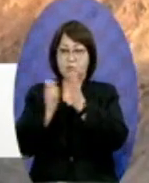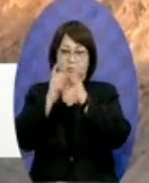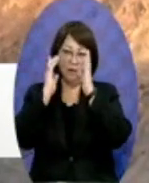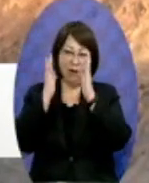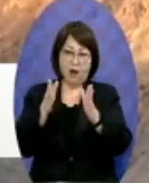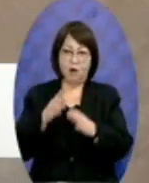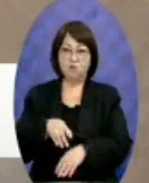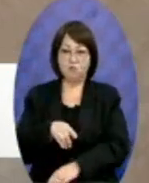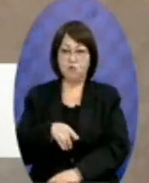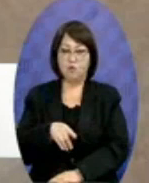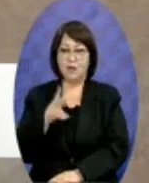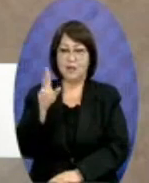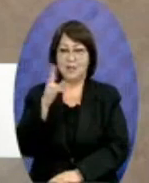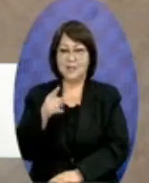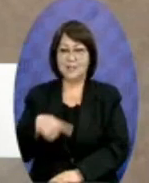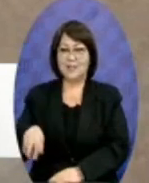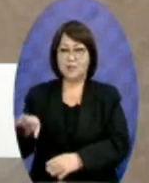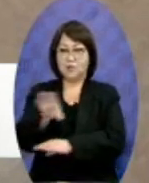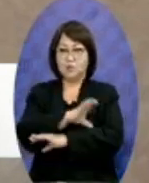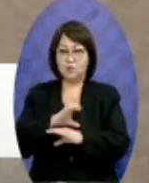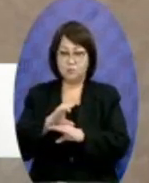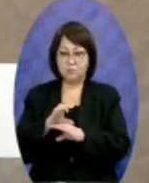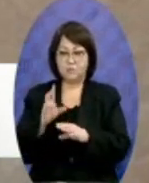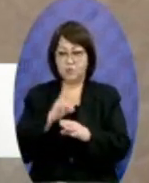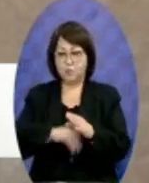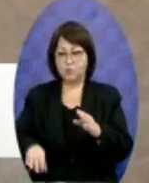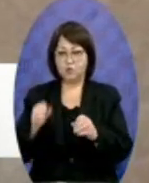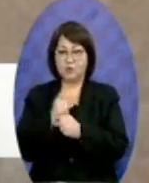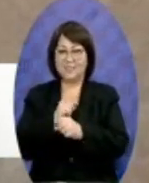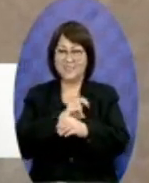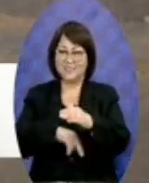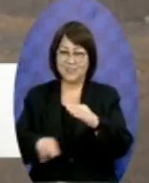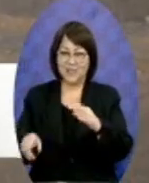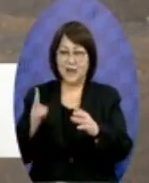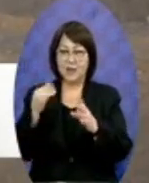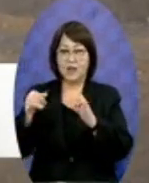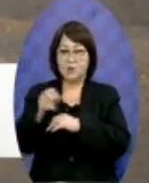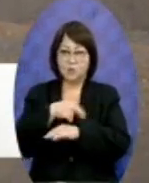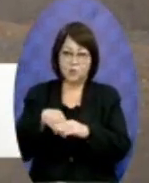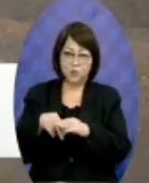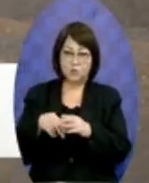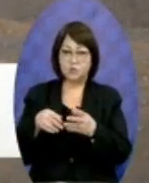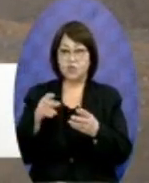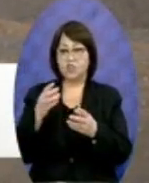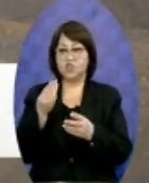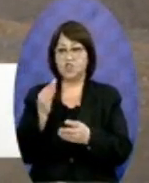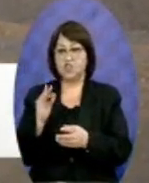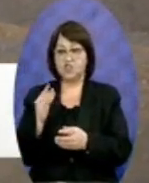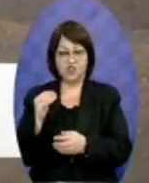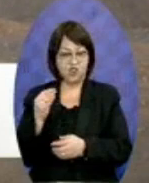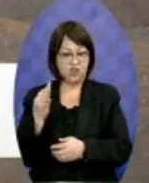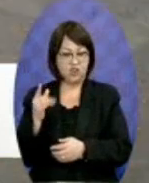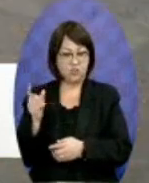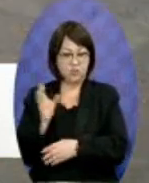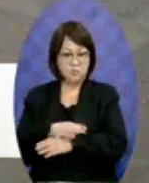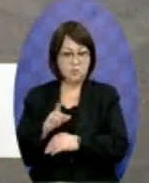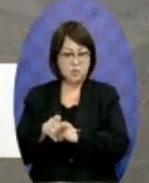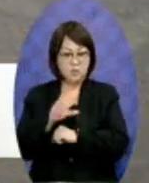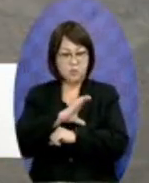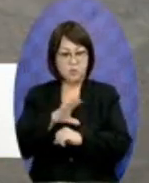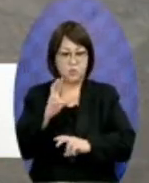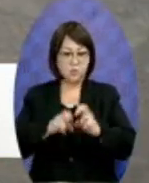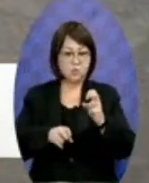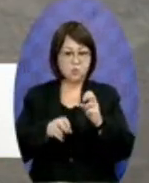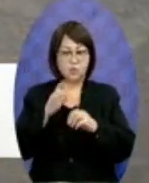За үүнд 70 задгад сумд байгуулсан хүүхдийн цэцэрлэгүүд, налах дүрэгдэх техник технологийн жишиг сургууль, мэрэгжлийн сургалт үйлдвэрлэлийн төвүүдийг өргөтгөн